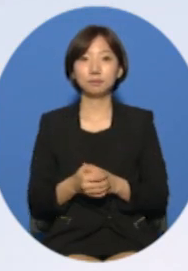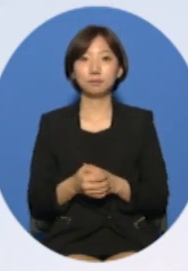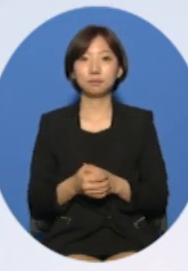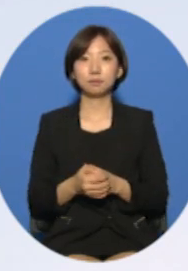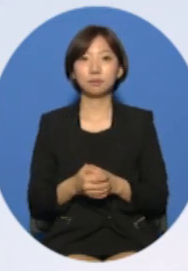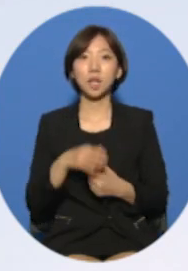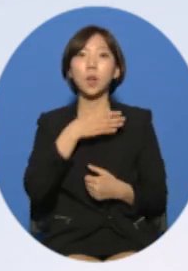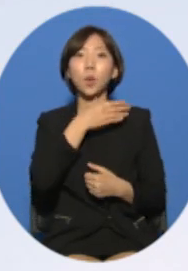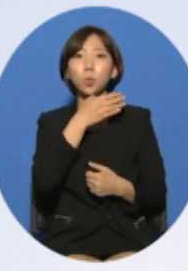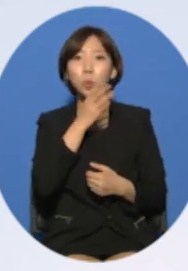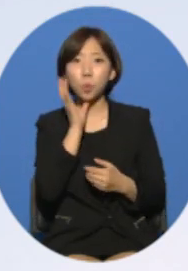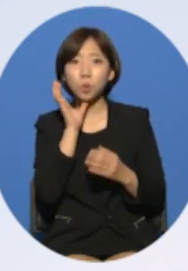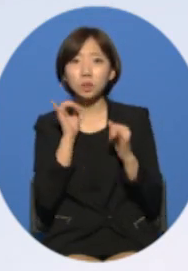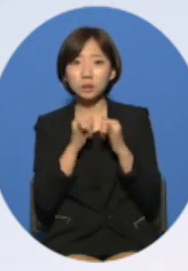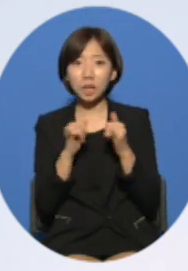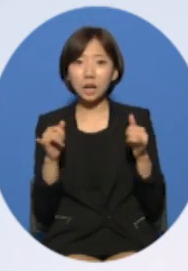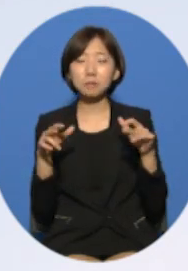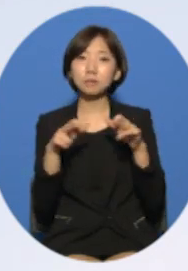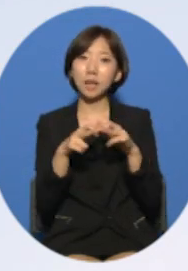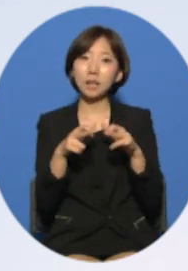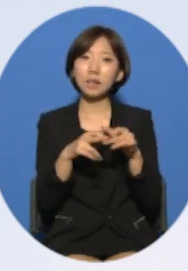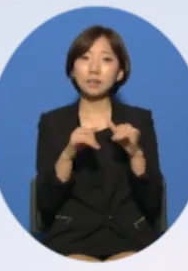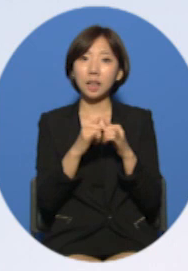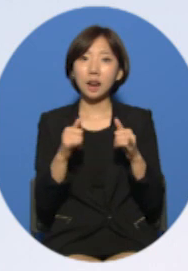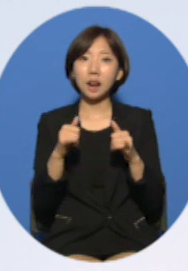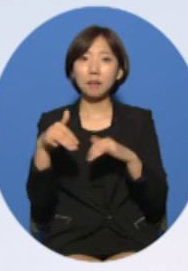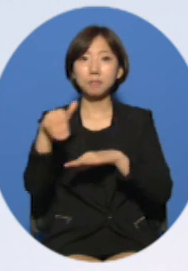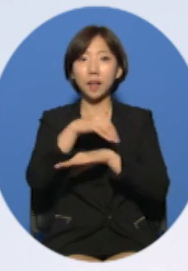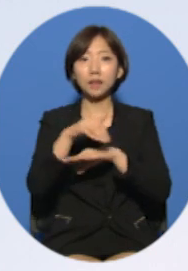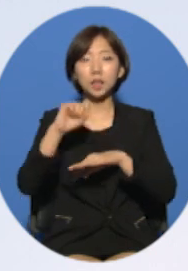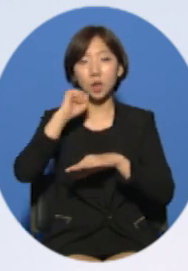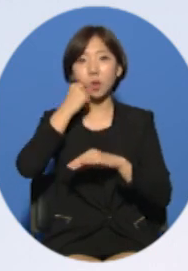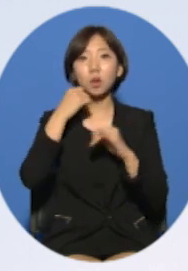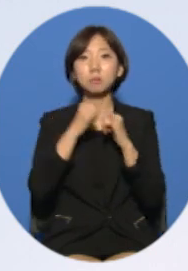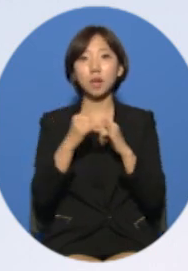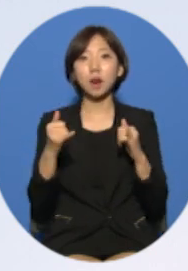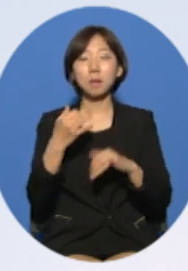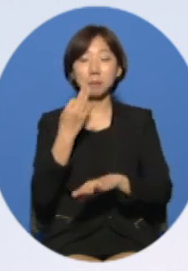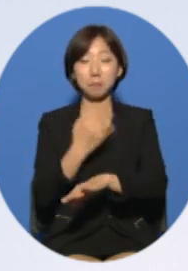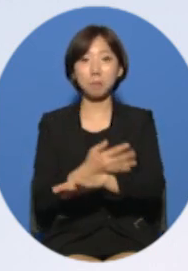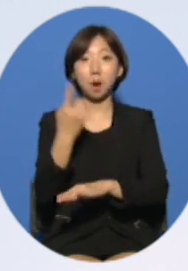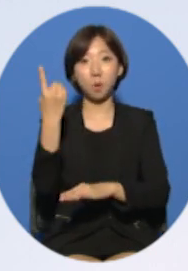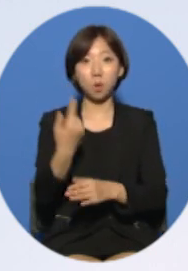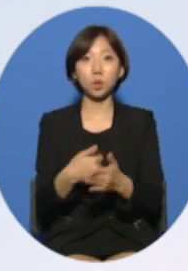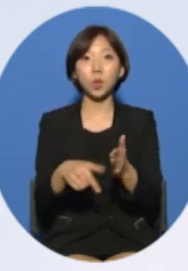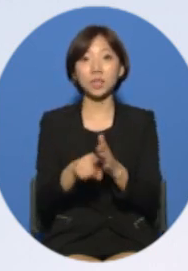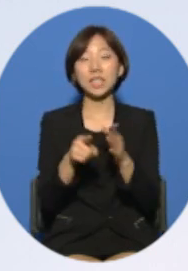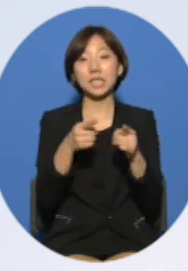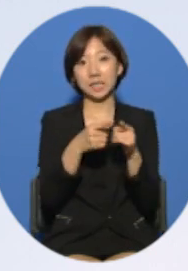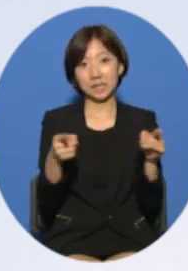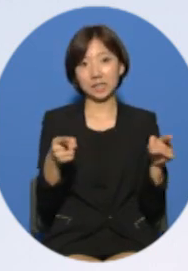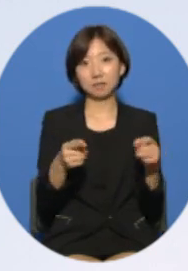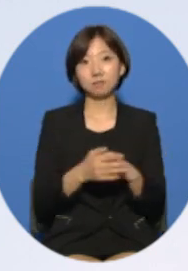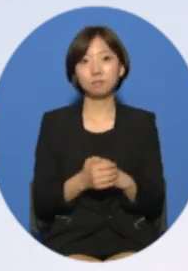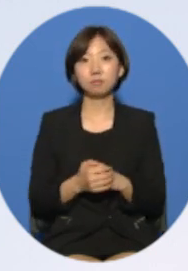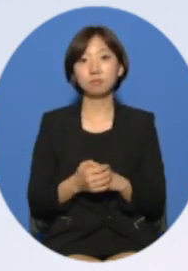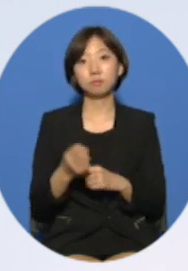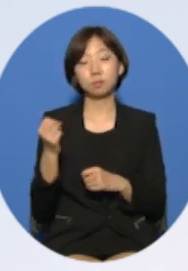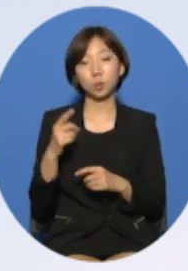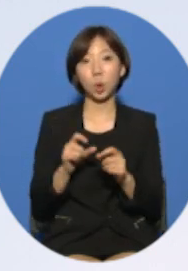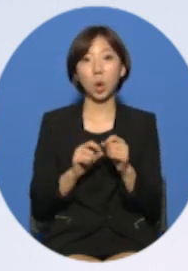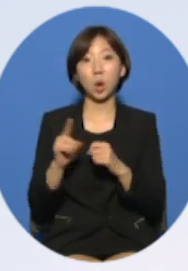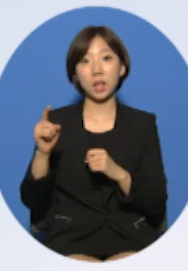뭔가 노약자분들이나 좀 거동이 불편하시거나 조금 거동이 불편한 분들도 와도 편하게 네. 이렇게 할 수 있고 또 혹시 계단 있을 수 있잖아요. 네네. 거기에 또